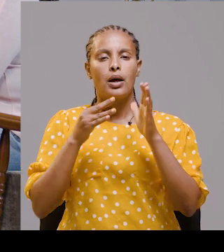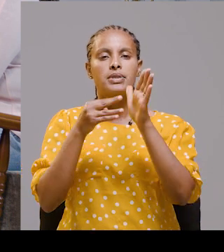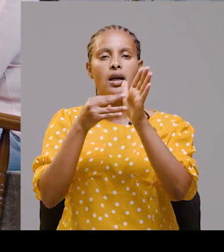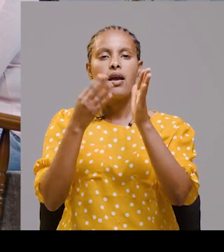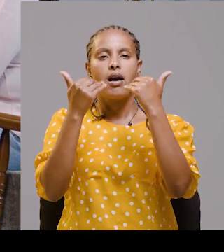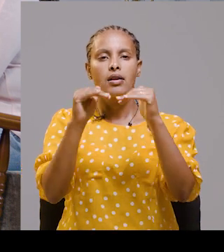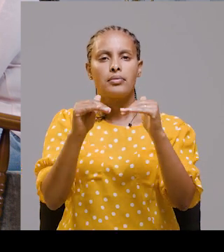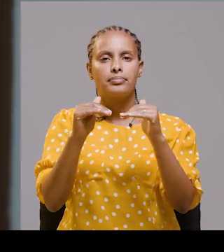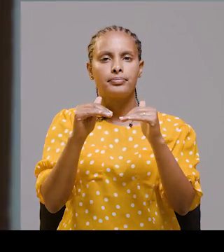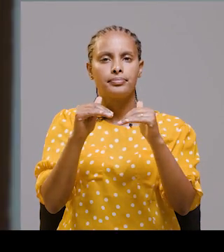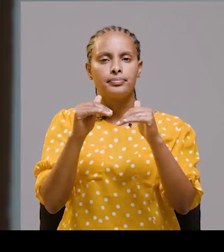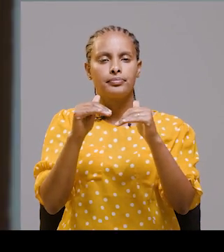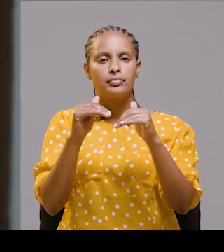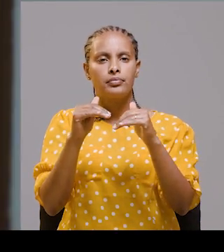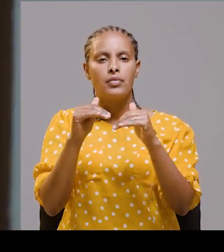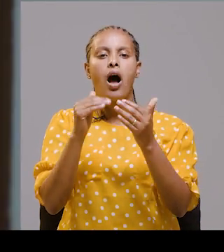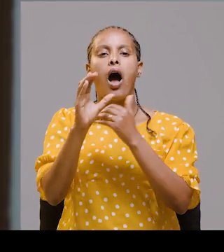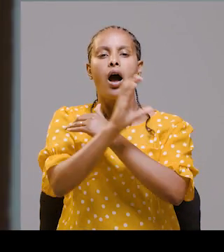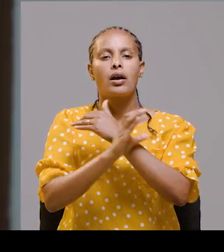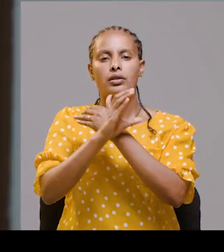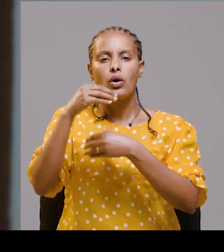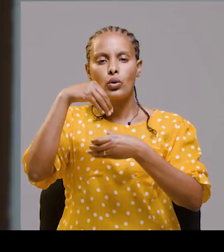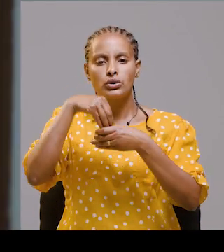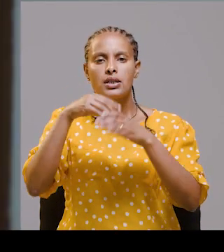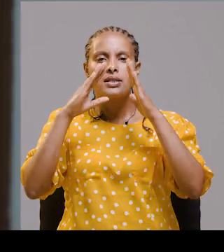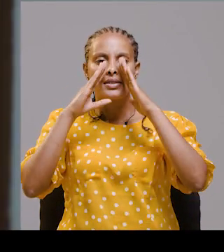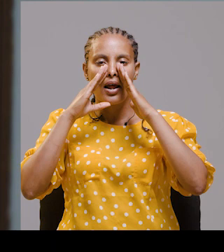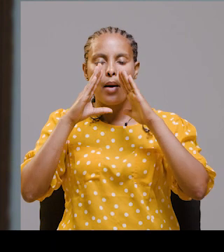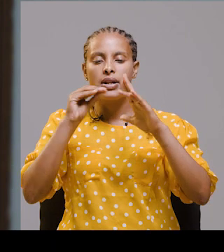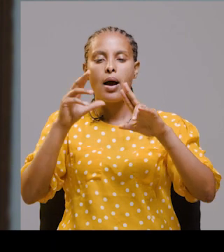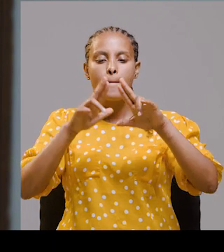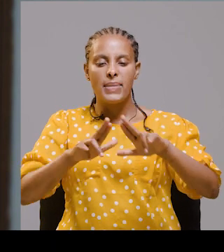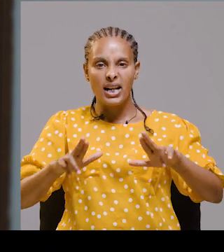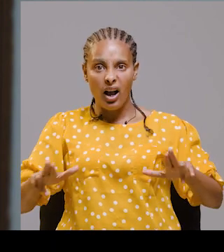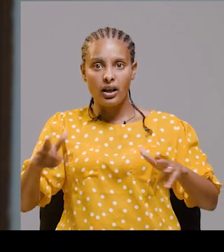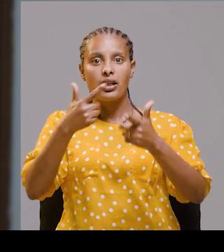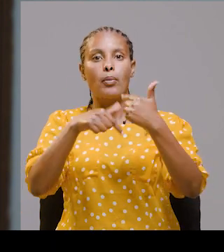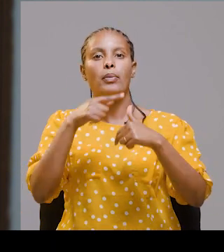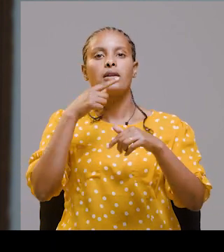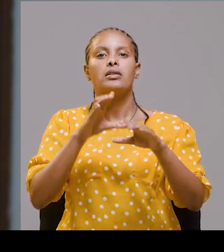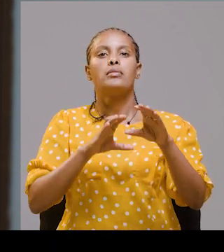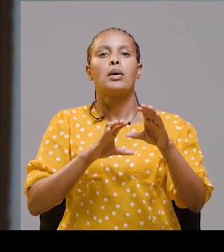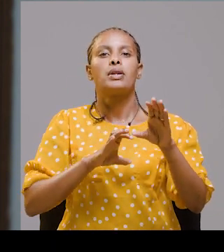ለምሳሌ አሁን አገሪቷ ውስጥ ሰላምና መረጋጋትን ለማምጣት